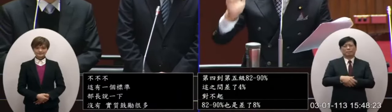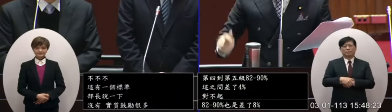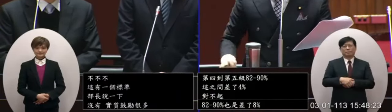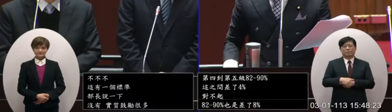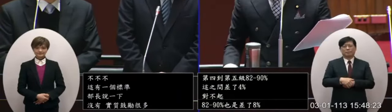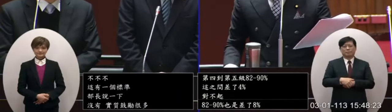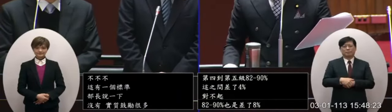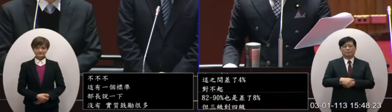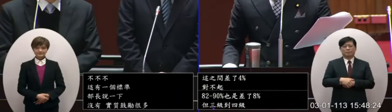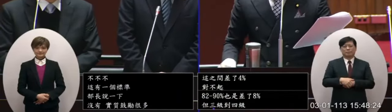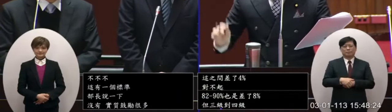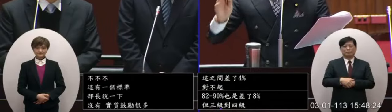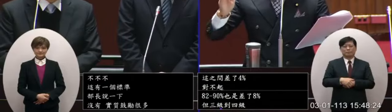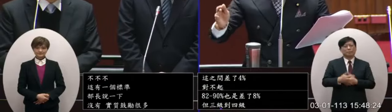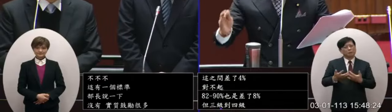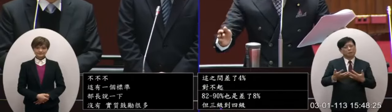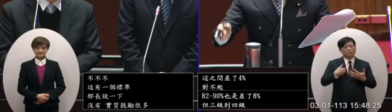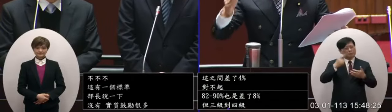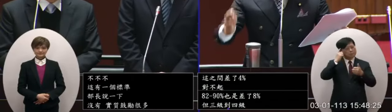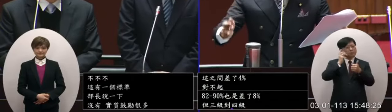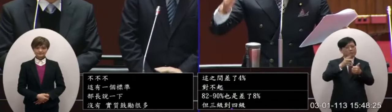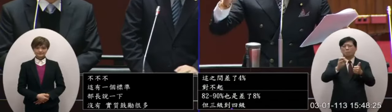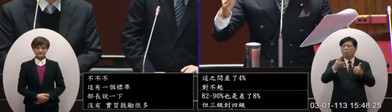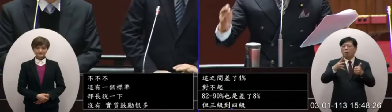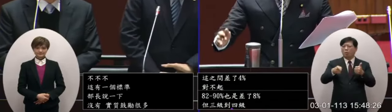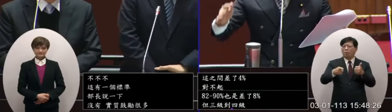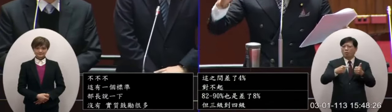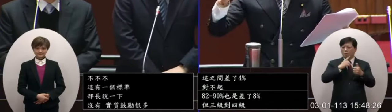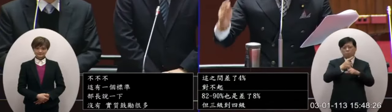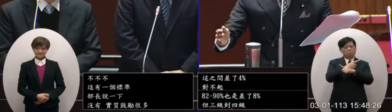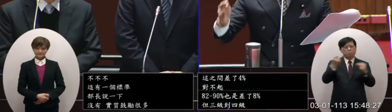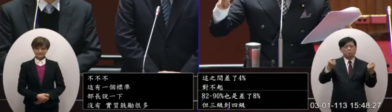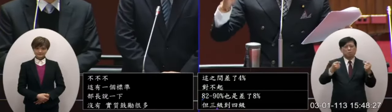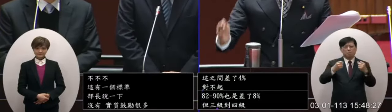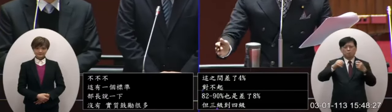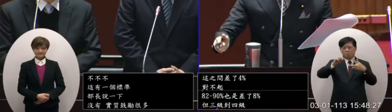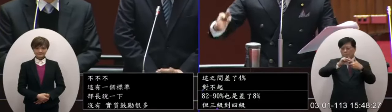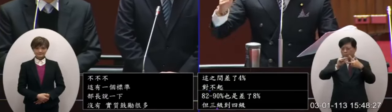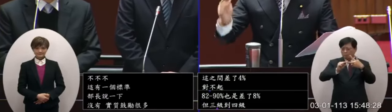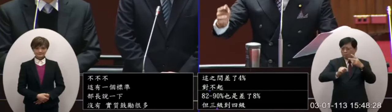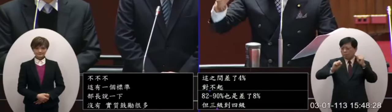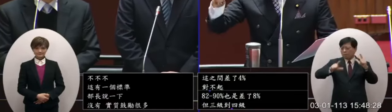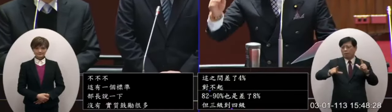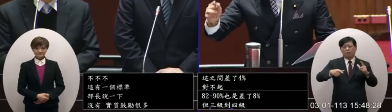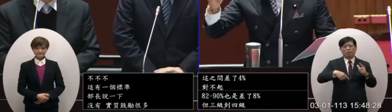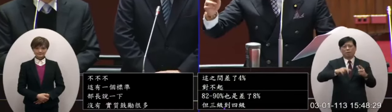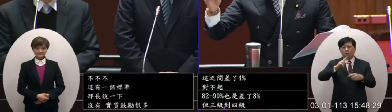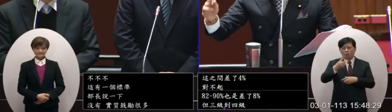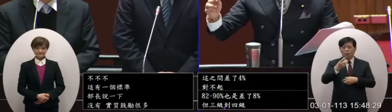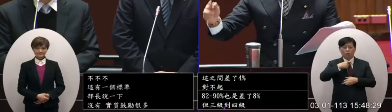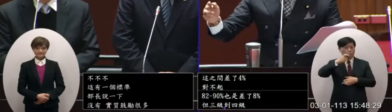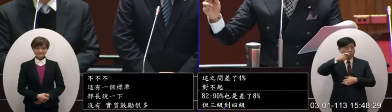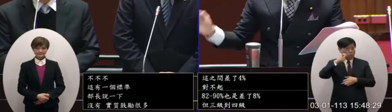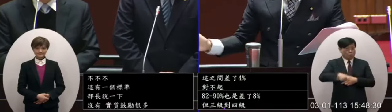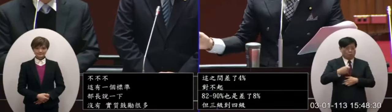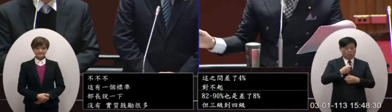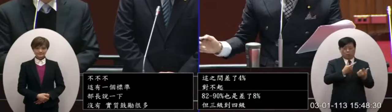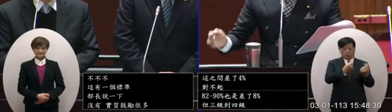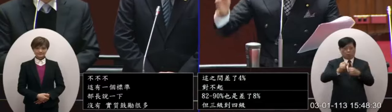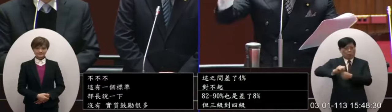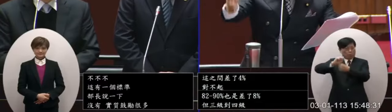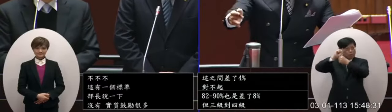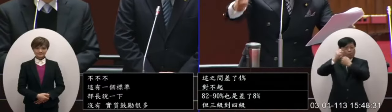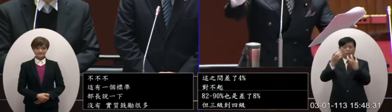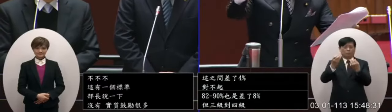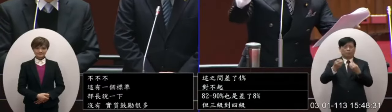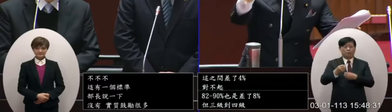了4%而已哦，所以我想问一下，为什么没有一致性的等差比例或者是固定比例的增幅？